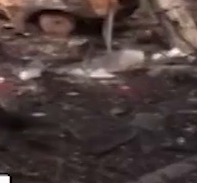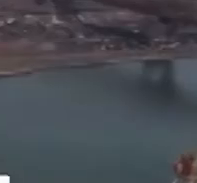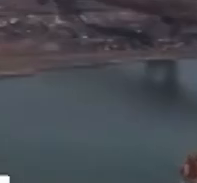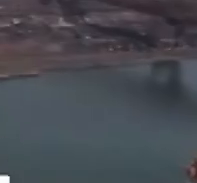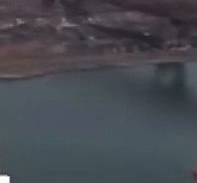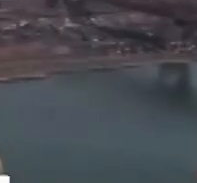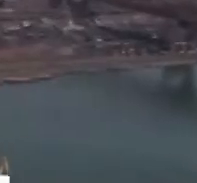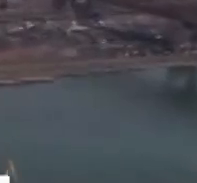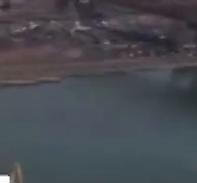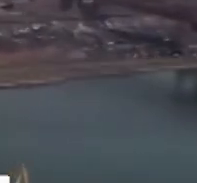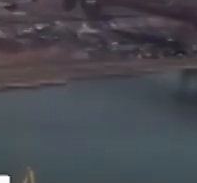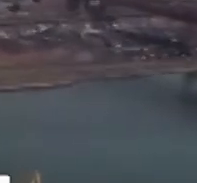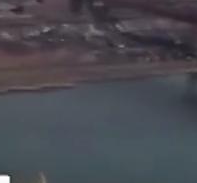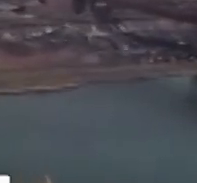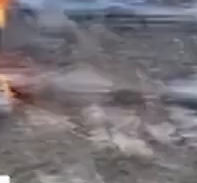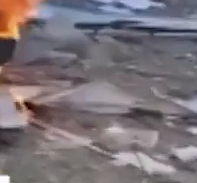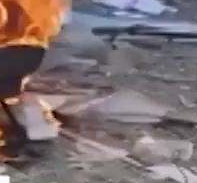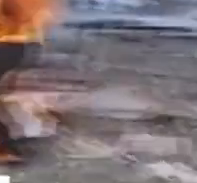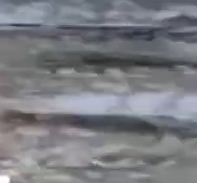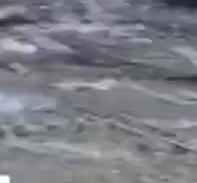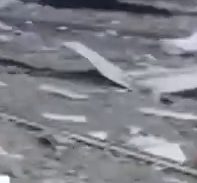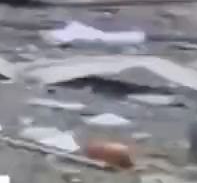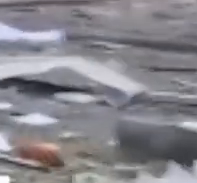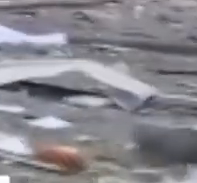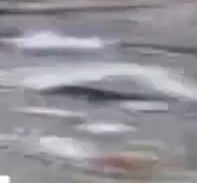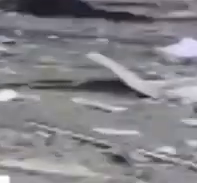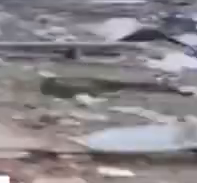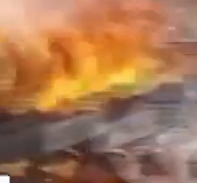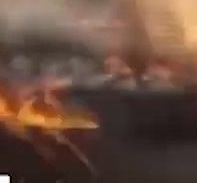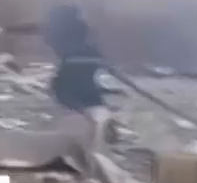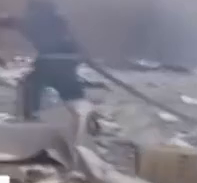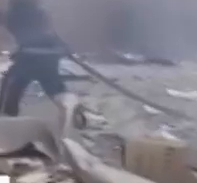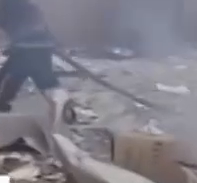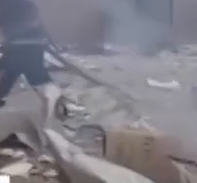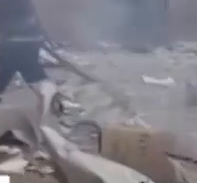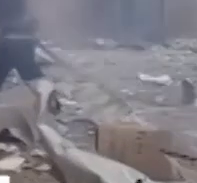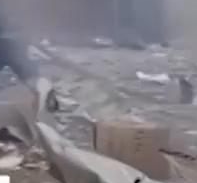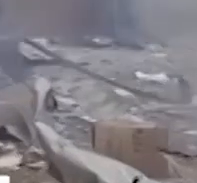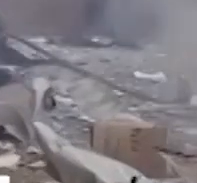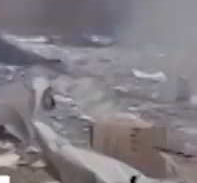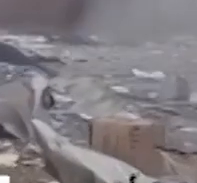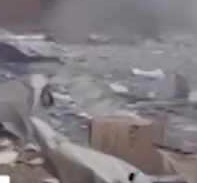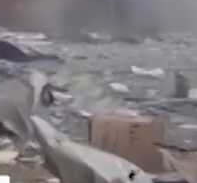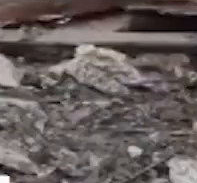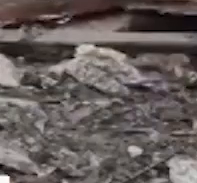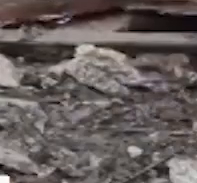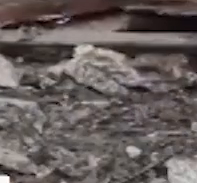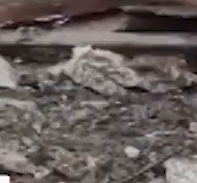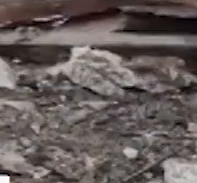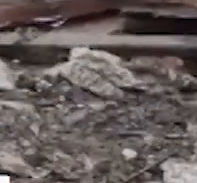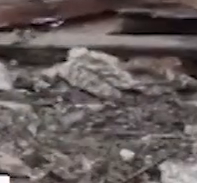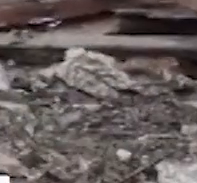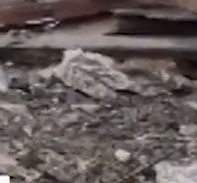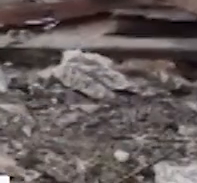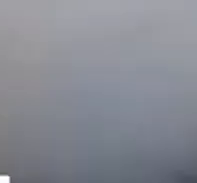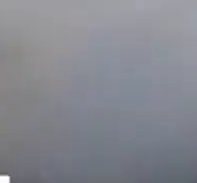ප්‍රහාරයන්කින් මියගිය සංඛ්‍යාව 17ක් ලෙසයි දැක්වෙන්නේ. එමෙන්ම මරියුපෝල් නගරයට එල්ල කරන ප්‍රහාරද දැඩි කිරීමට රුසියාව පියවරගෙන තිබෙනවා.